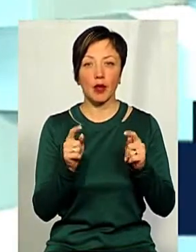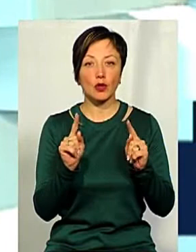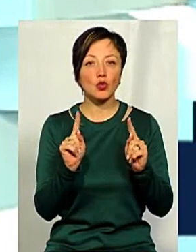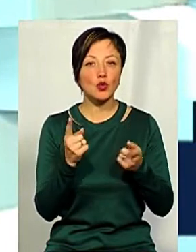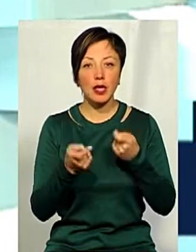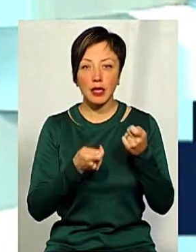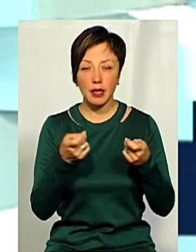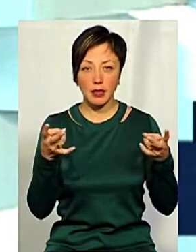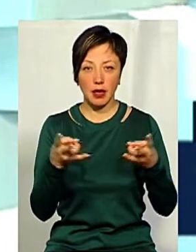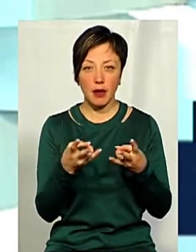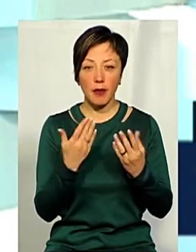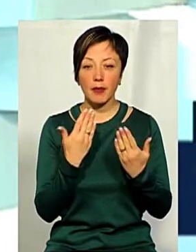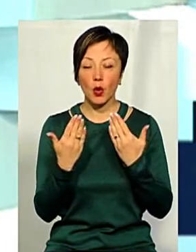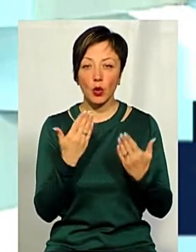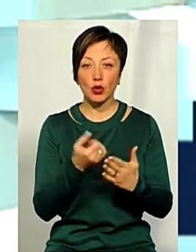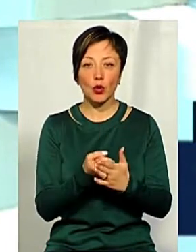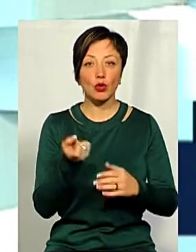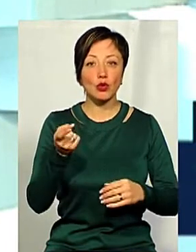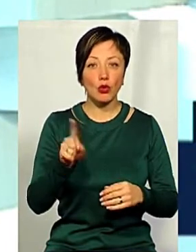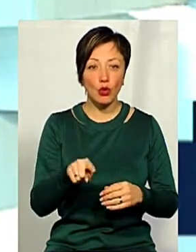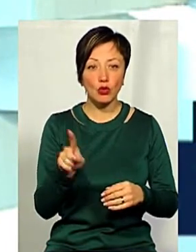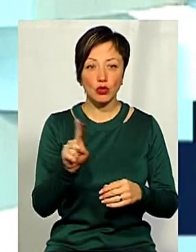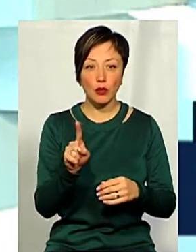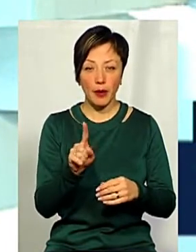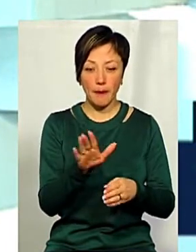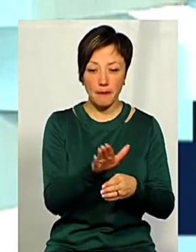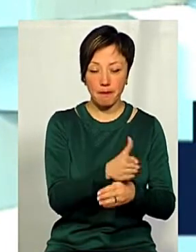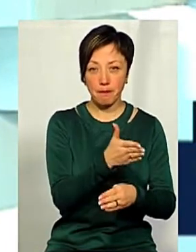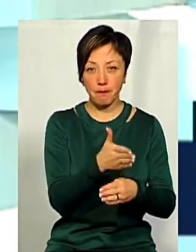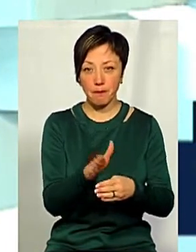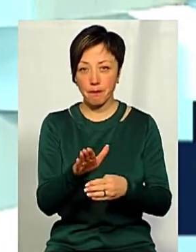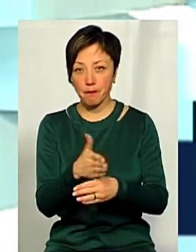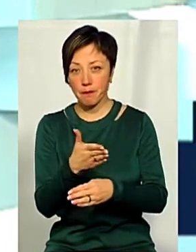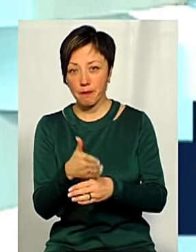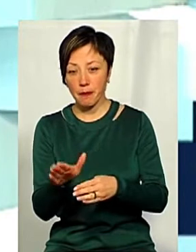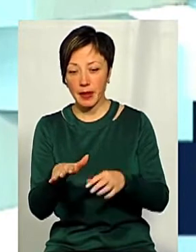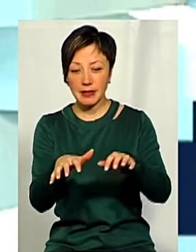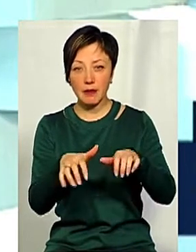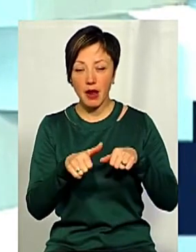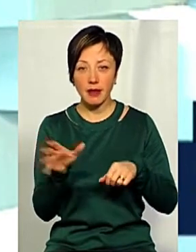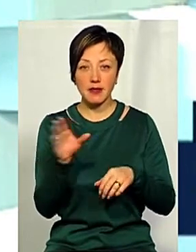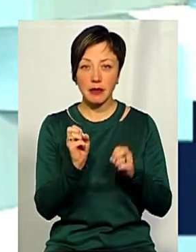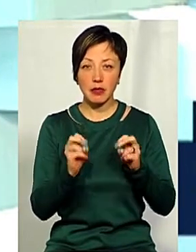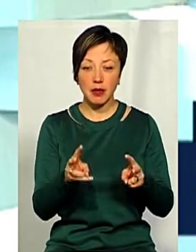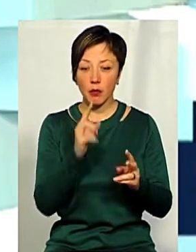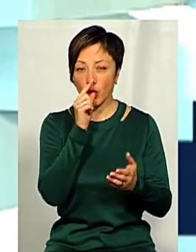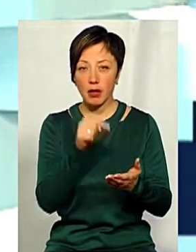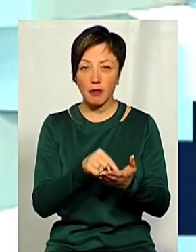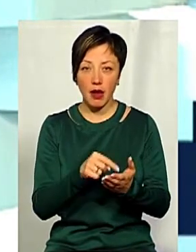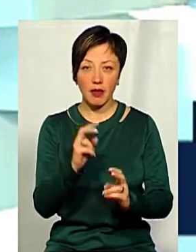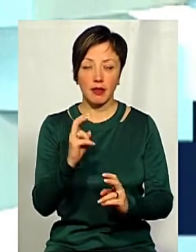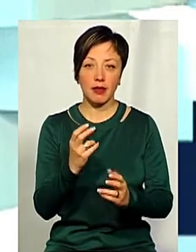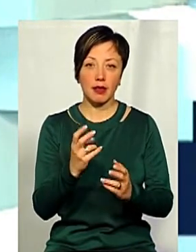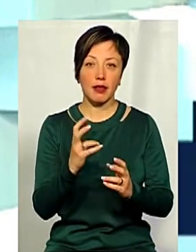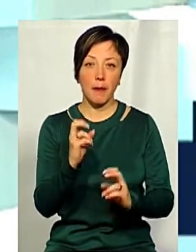дуже-дуже ретельно треба підходити до того, щоб вилучити всі небезпечні компоненти, які раніше потрапляли на завод,